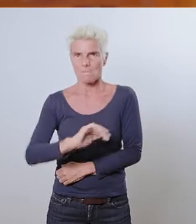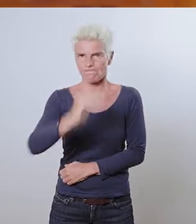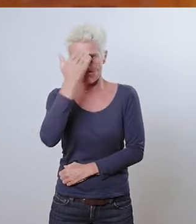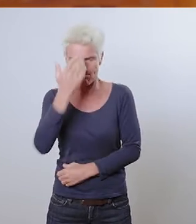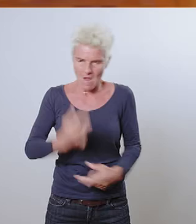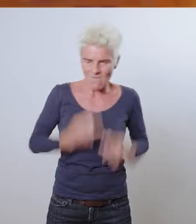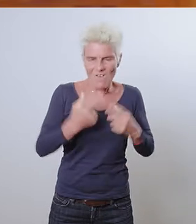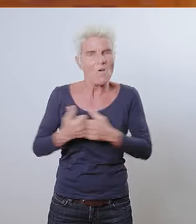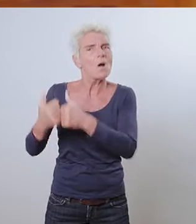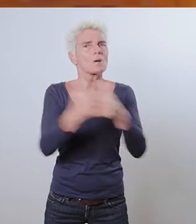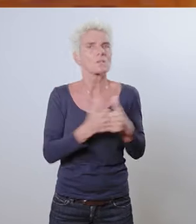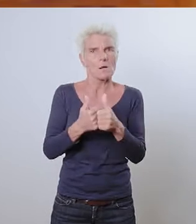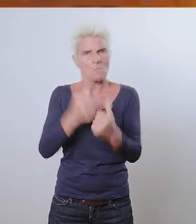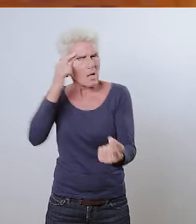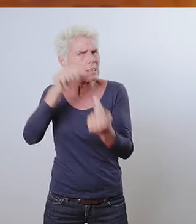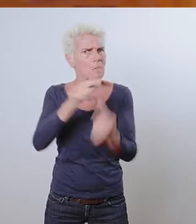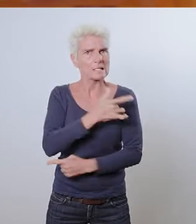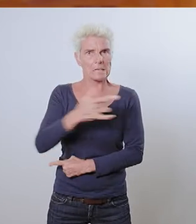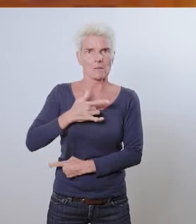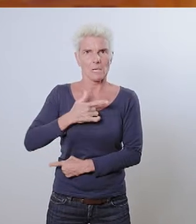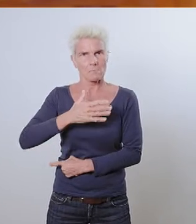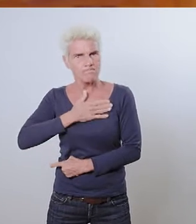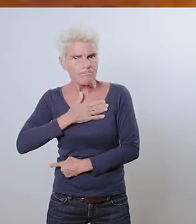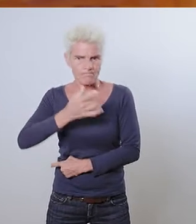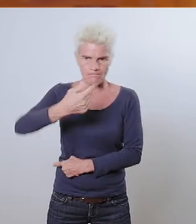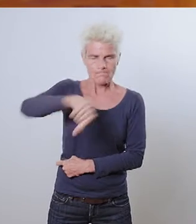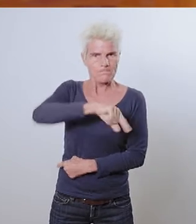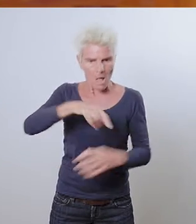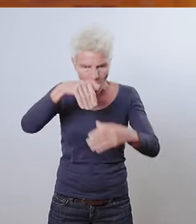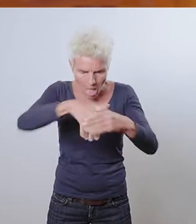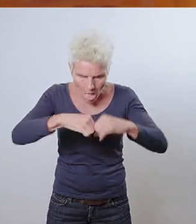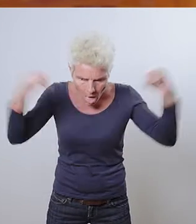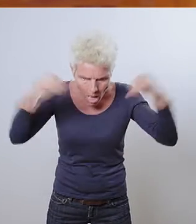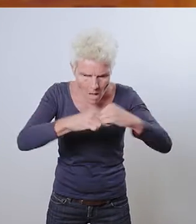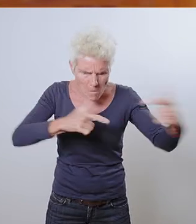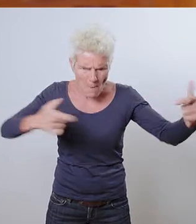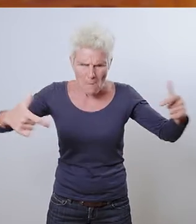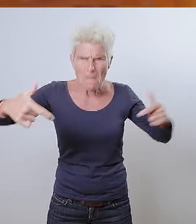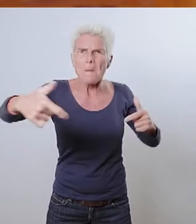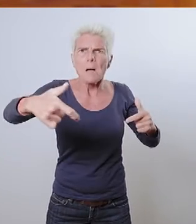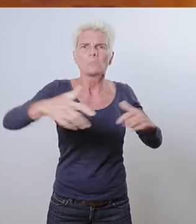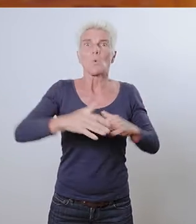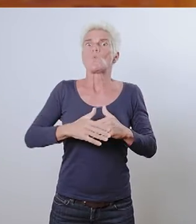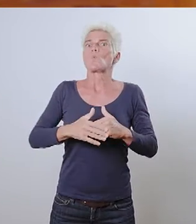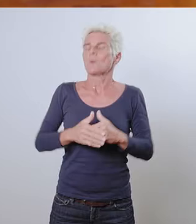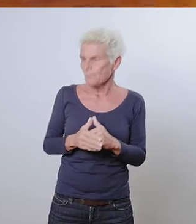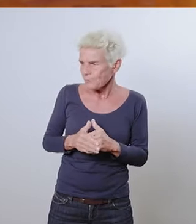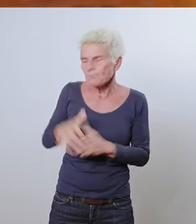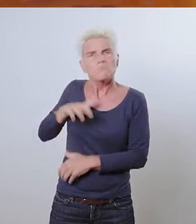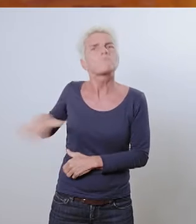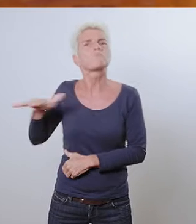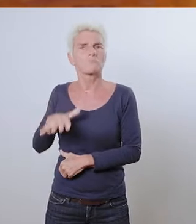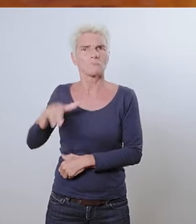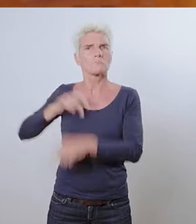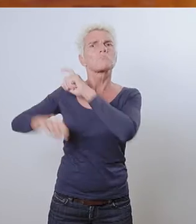au vivre sans des divisions au sujet de notre santé nous avons perdu un chemin ceux qui ont